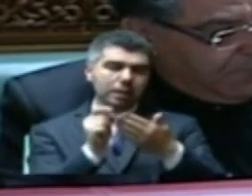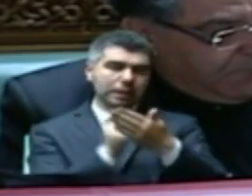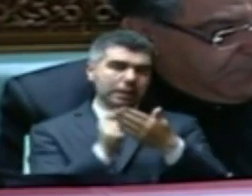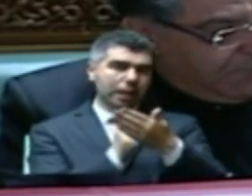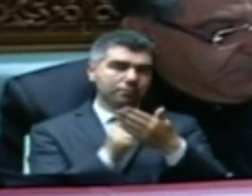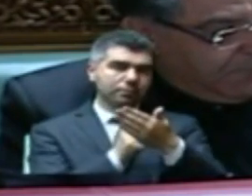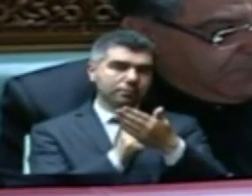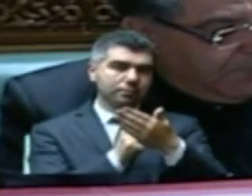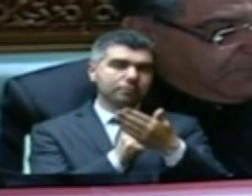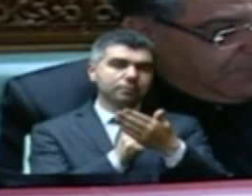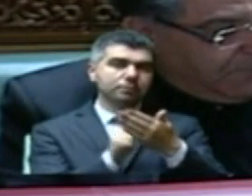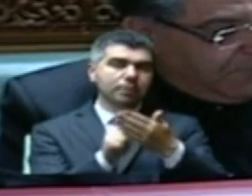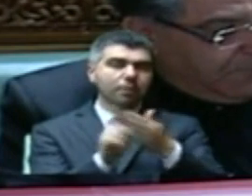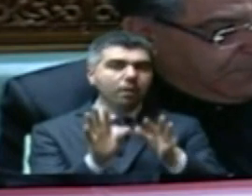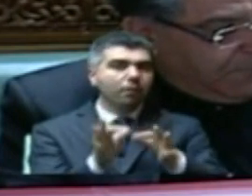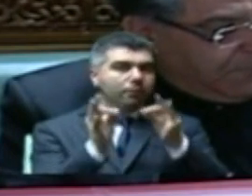هاد النقطة اللي طرحنا.